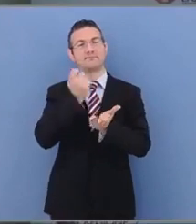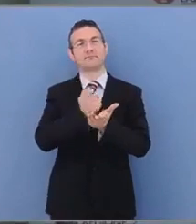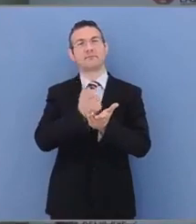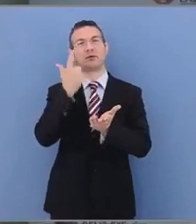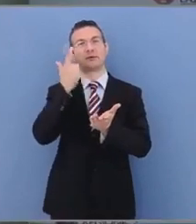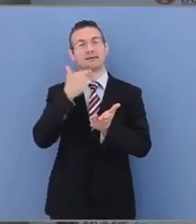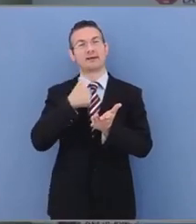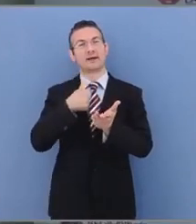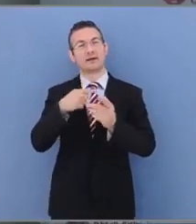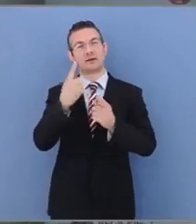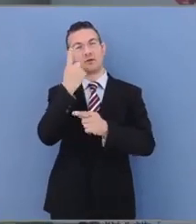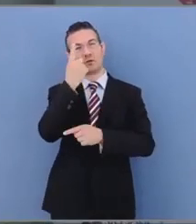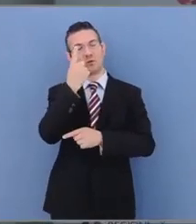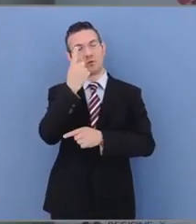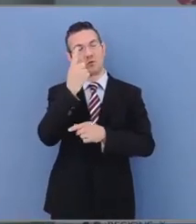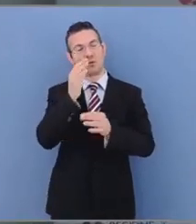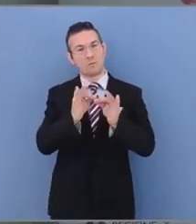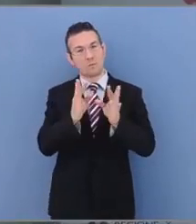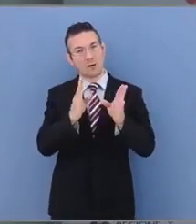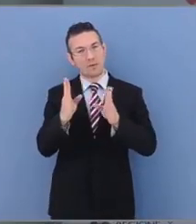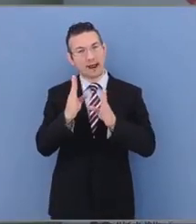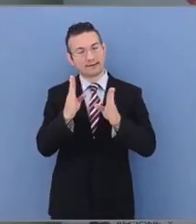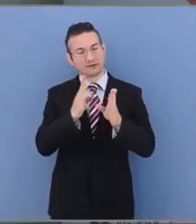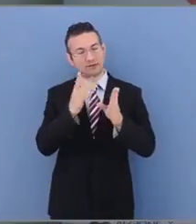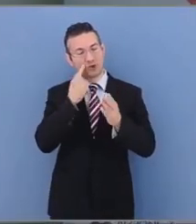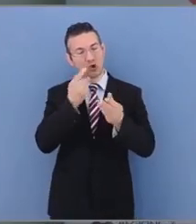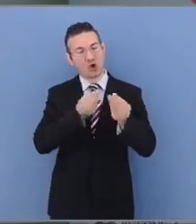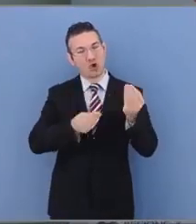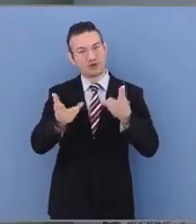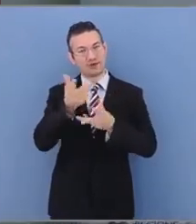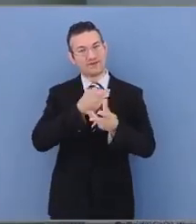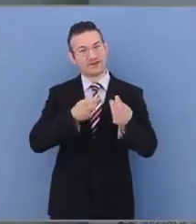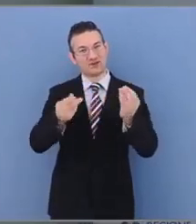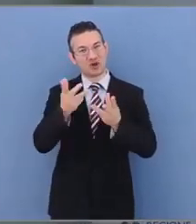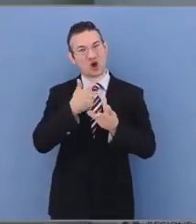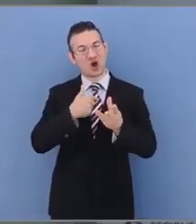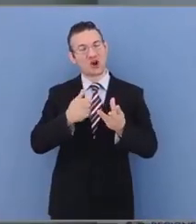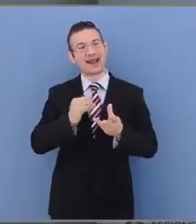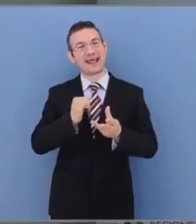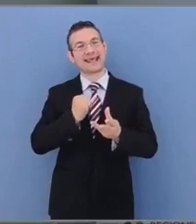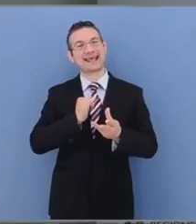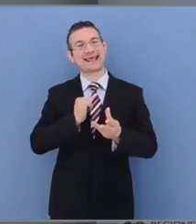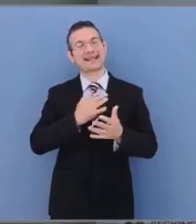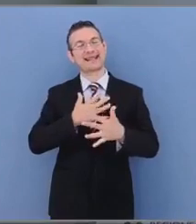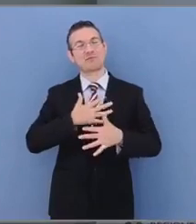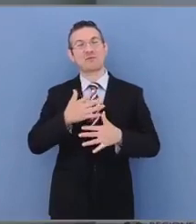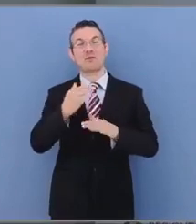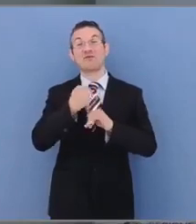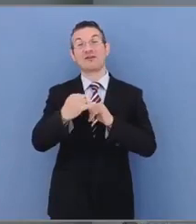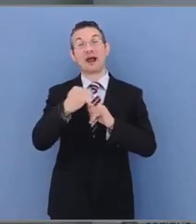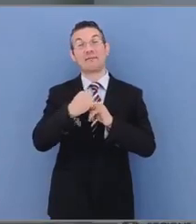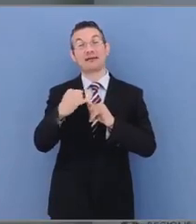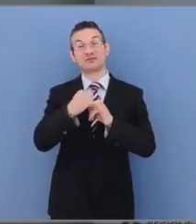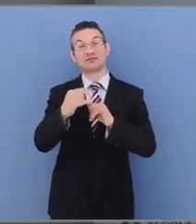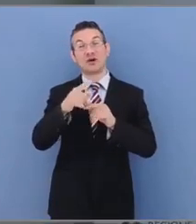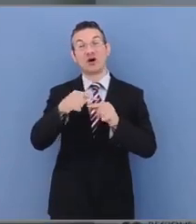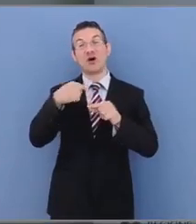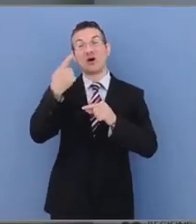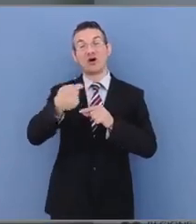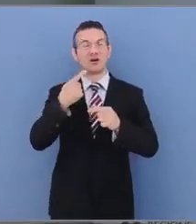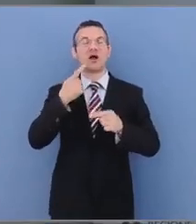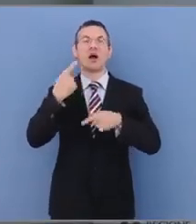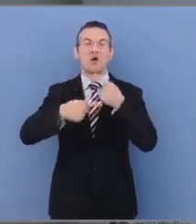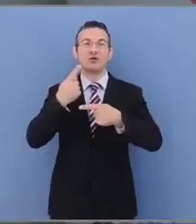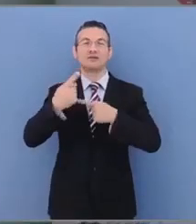momento di condivisione intimo, perché tanto tra mezz'ora li staremo a correre tutti quanti a 1000 all'ora, ma non